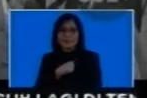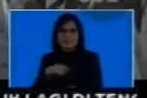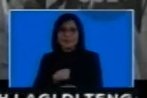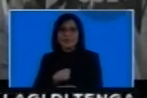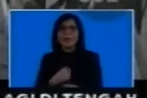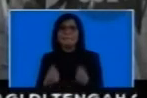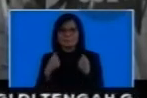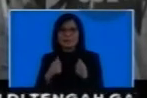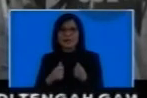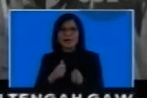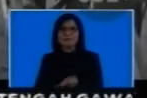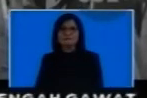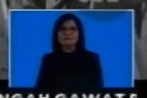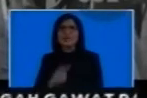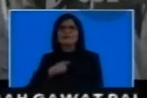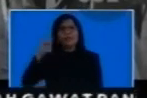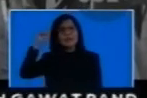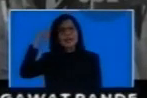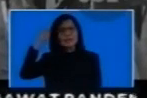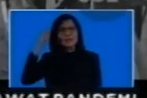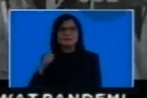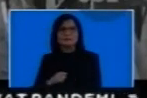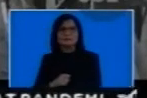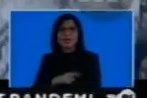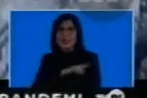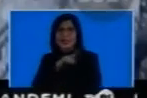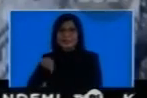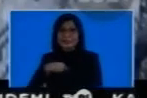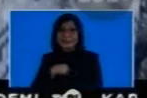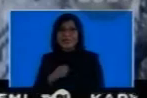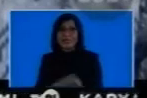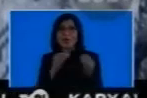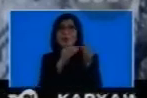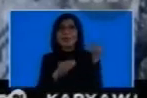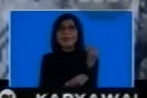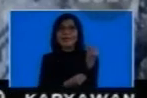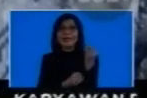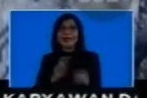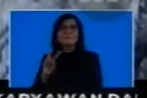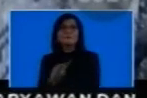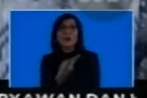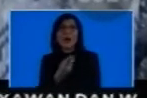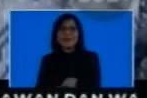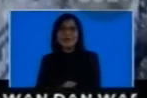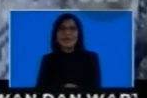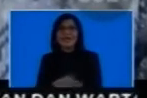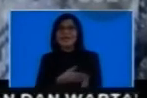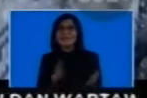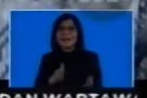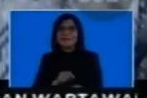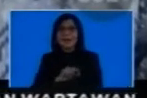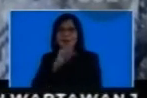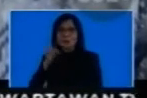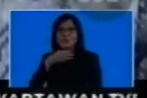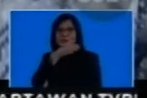kita adalah agent of change. Jadi selama Ramadan ini, saya mengajak siswa-siswa menggalang dana dengan